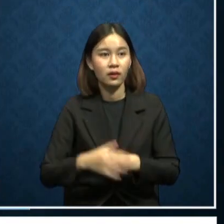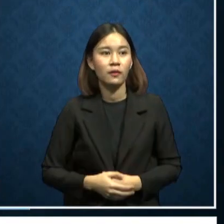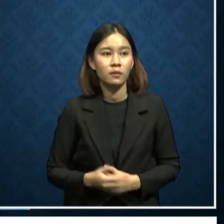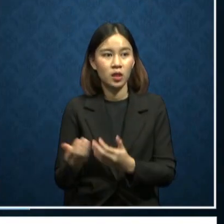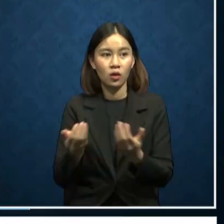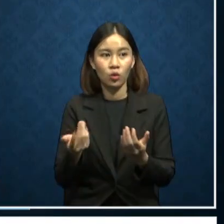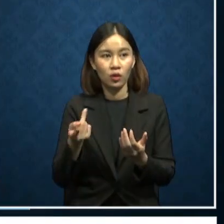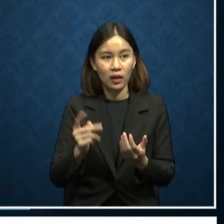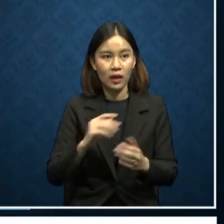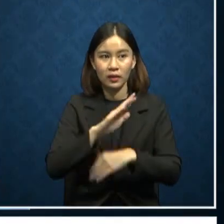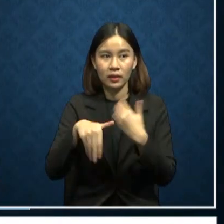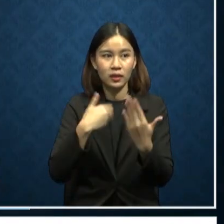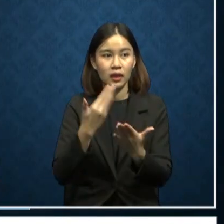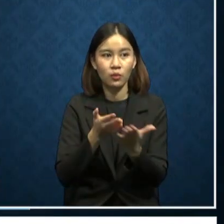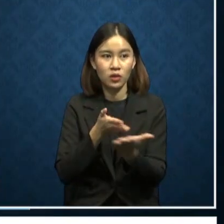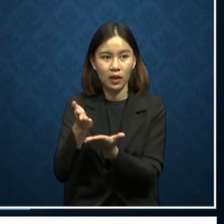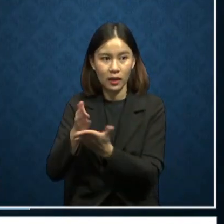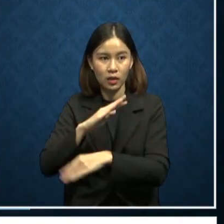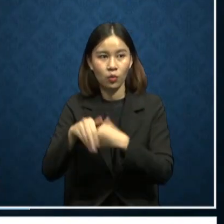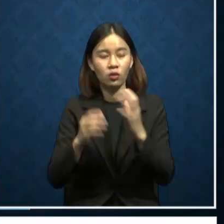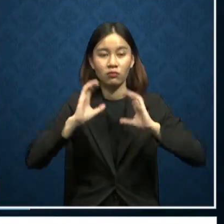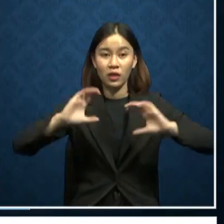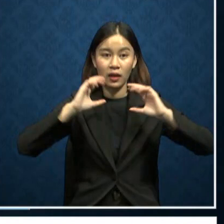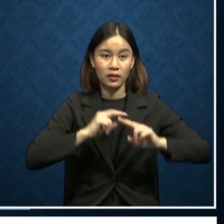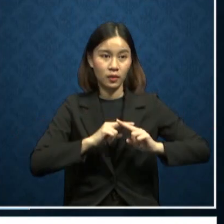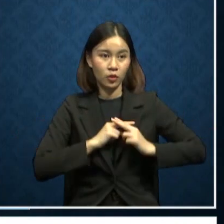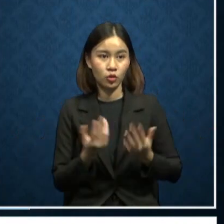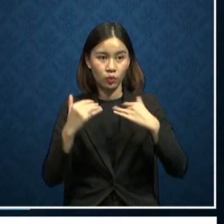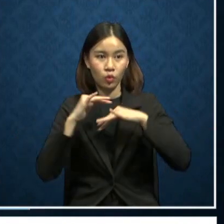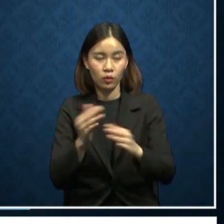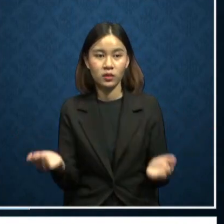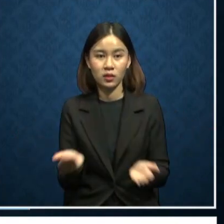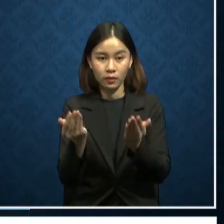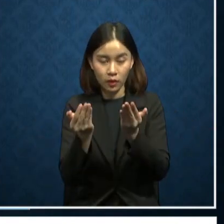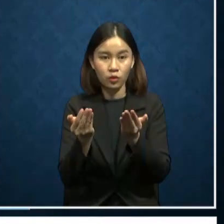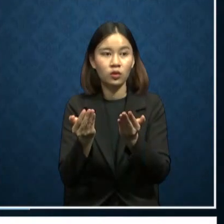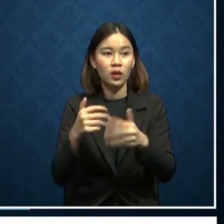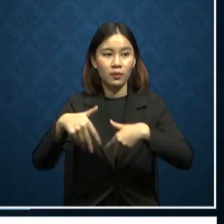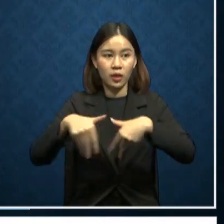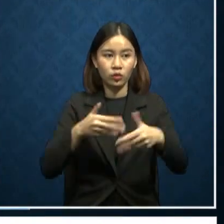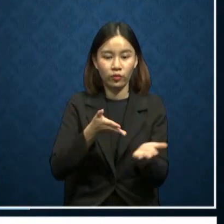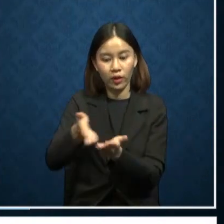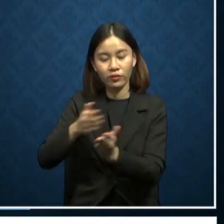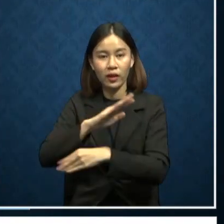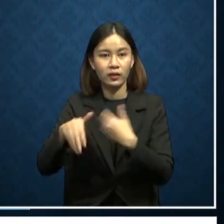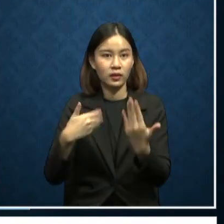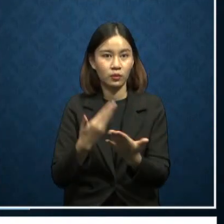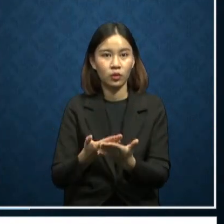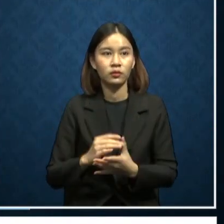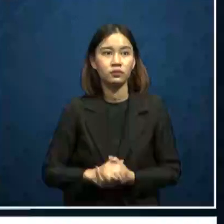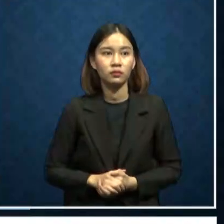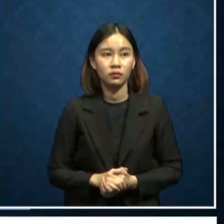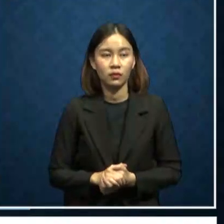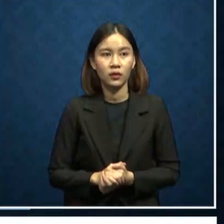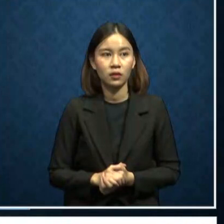บิโกทุกสาขาครับภาครัฐประชาชนที่เข้ามาดินการในเรื่องการขับเคลื่อนและประชาชนทุกภาคส่วนครับ